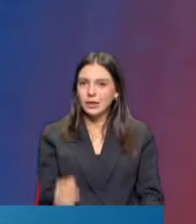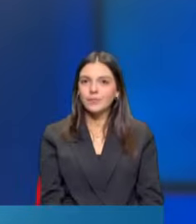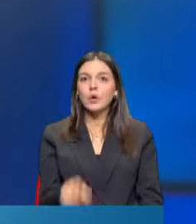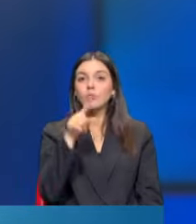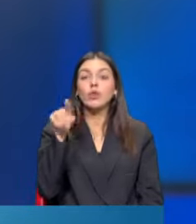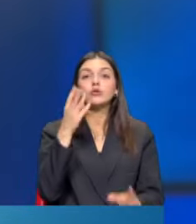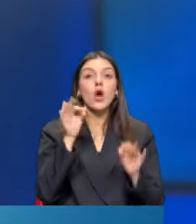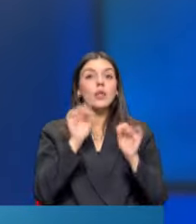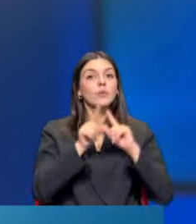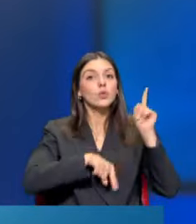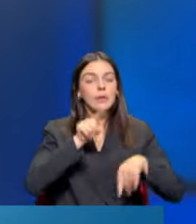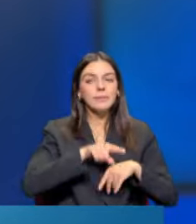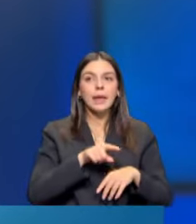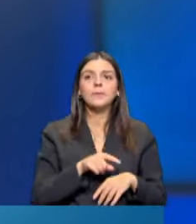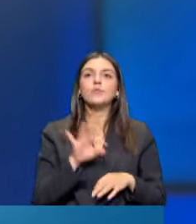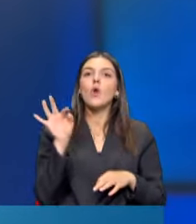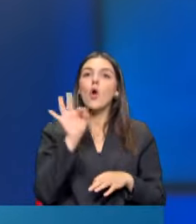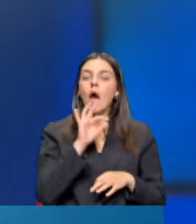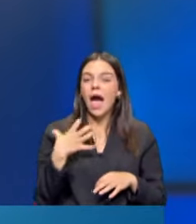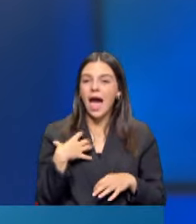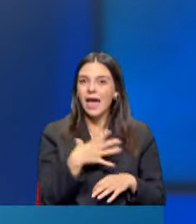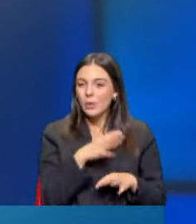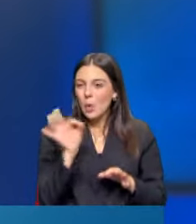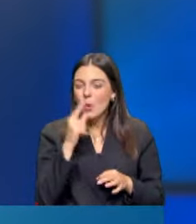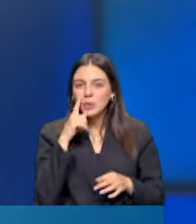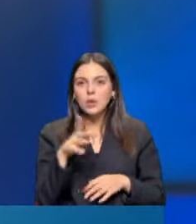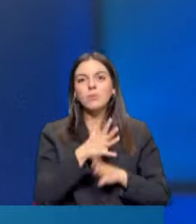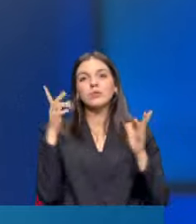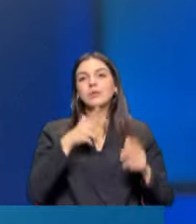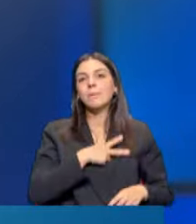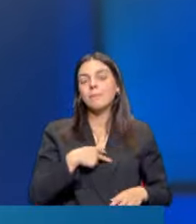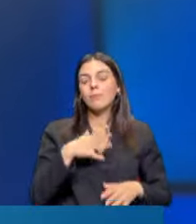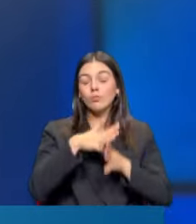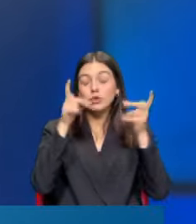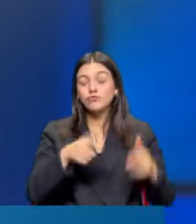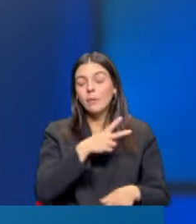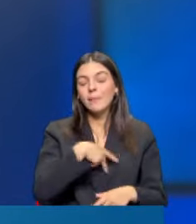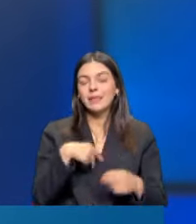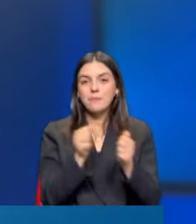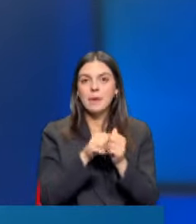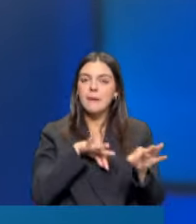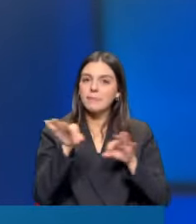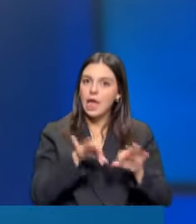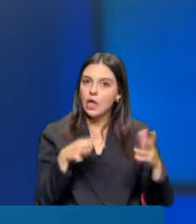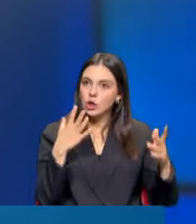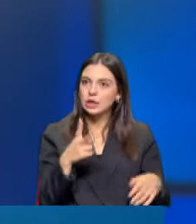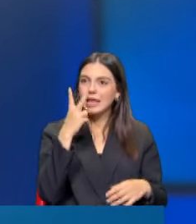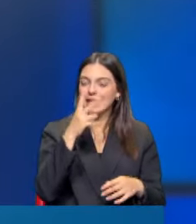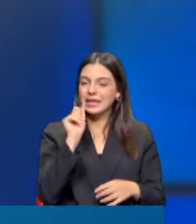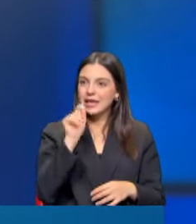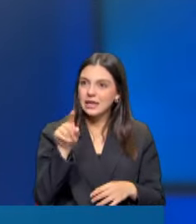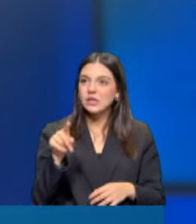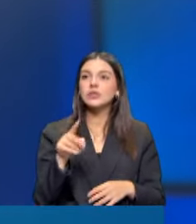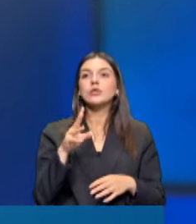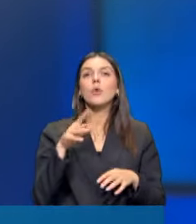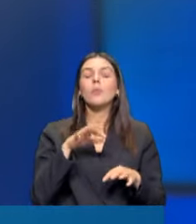gündemlerdi. Kreşlerle ilgili bir planlamamız var. Yine Büyükşehir Belediye'mizle birlikte. Şu an iki kreşi Büyükşehir Belediye'miz